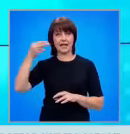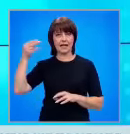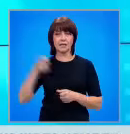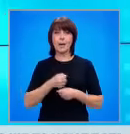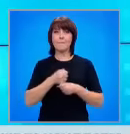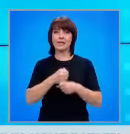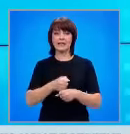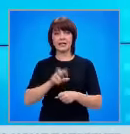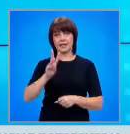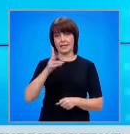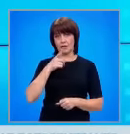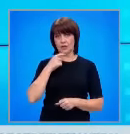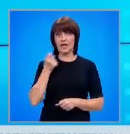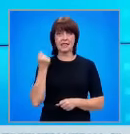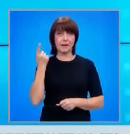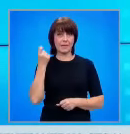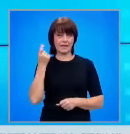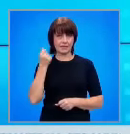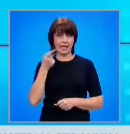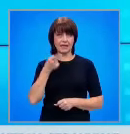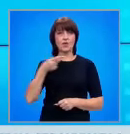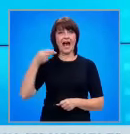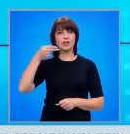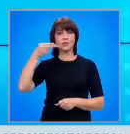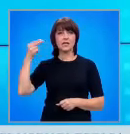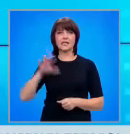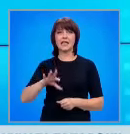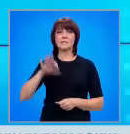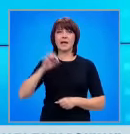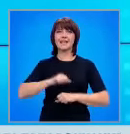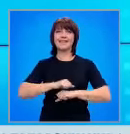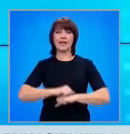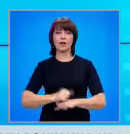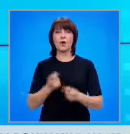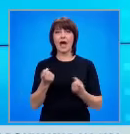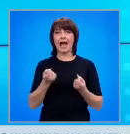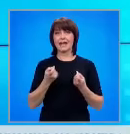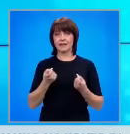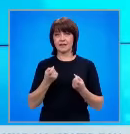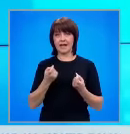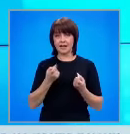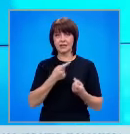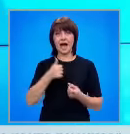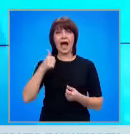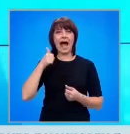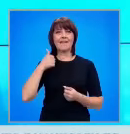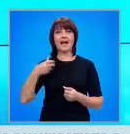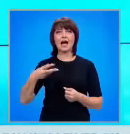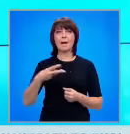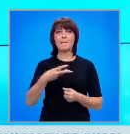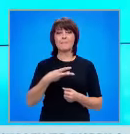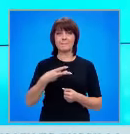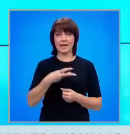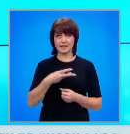ще е 3-годишен. За председател на асоциацията беше избран директор на гръцката Ана Емилиус Пердикарис, а